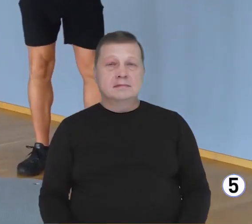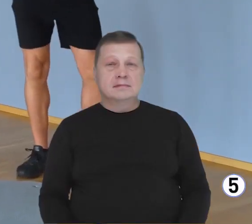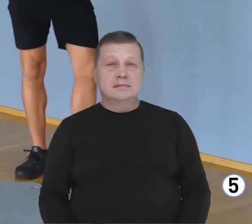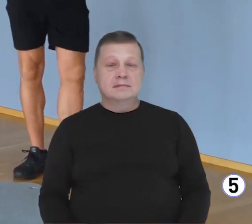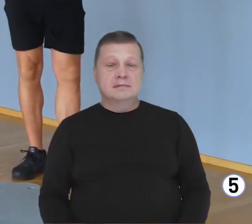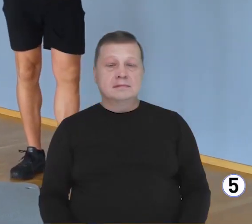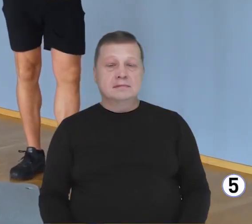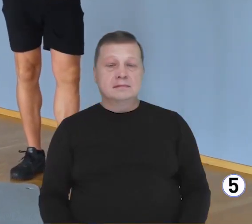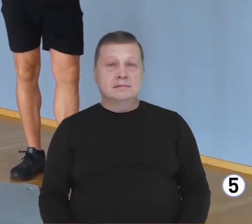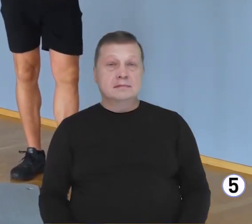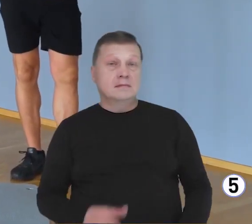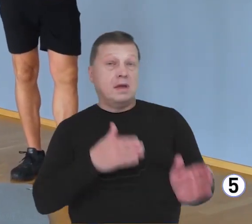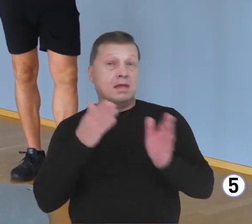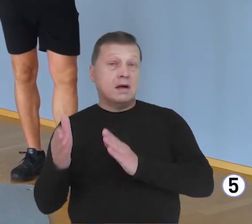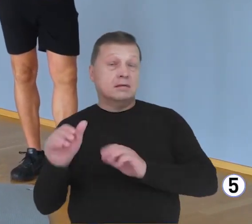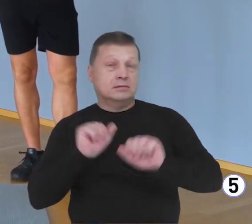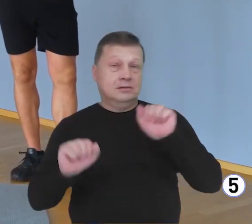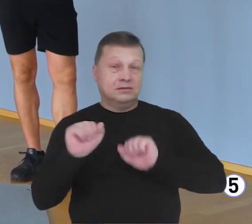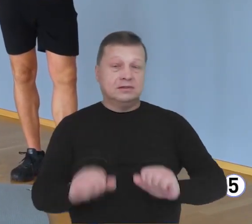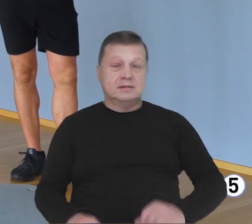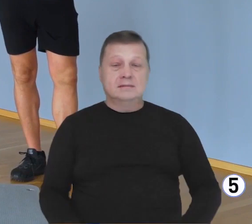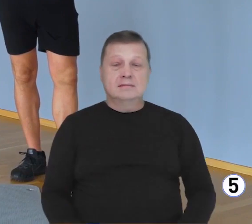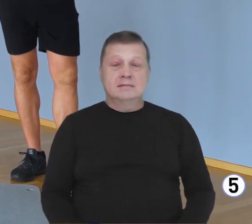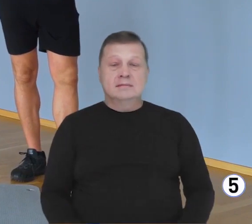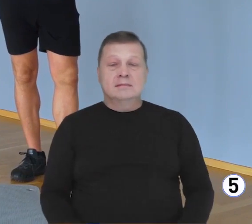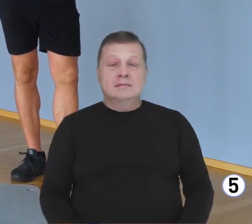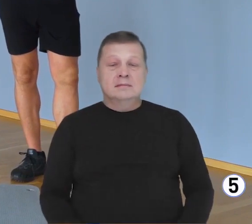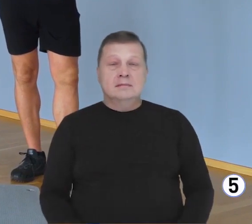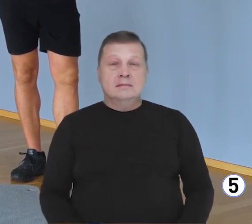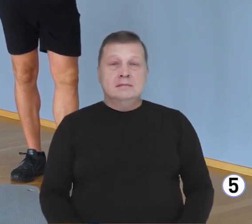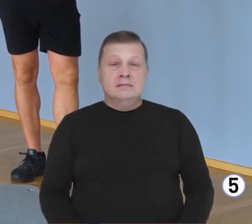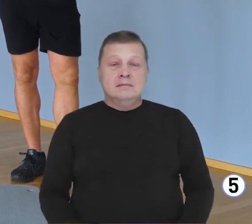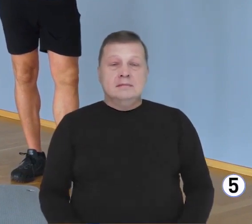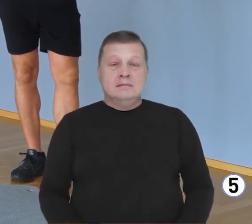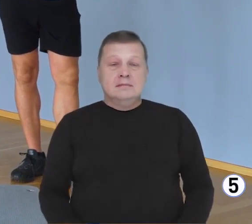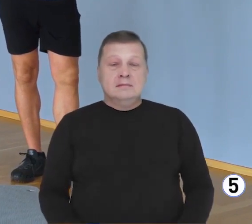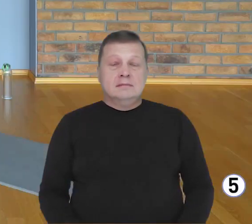I przechodzimy do kolejnego ćwiczenia.